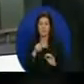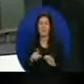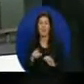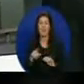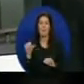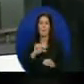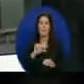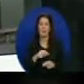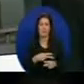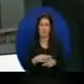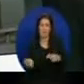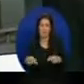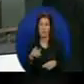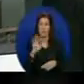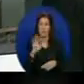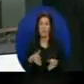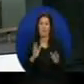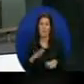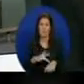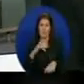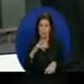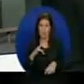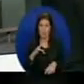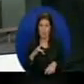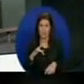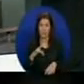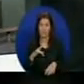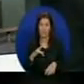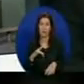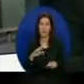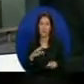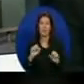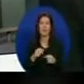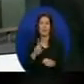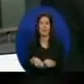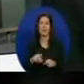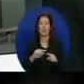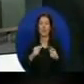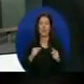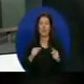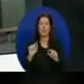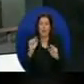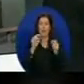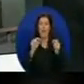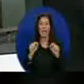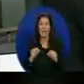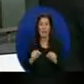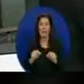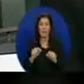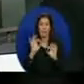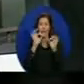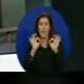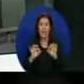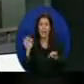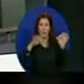צלולים. הם גם מאוד רגישים לסדימנטציה, זה שגרגירים נושרים להם. אבל בשיטפון